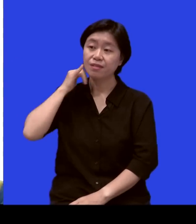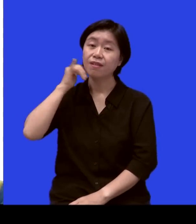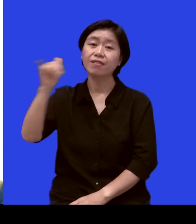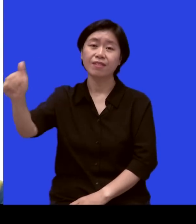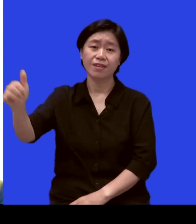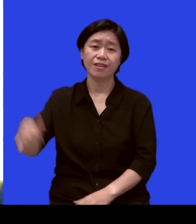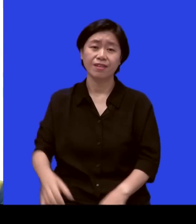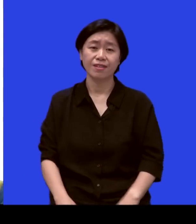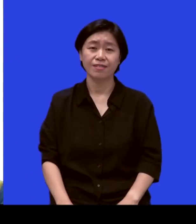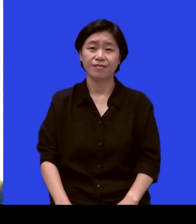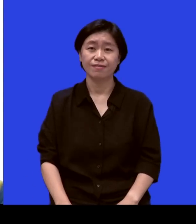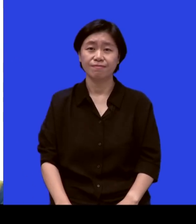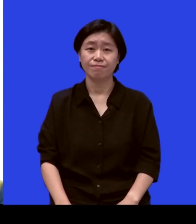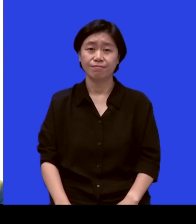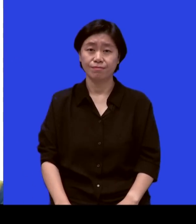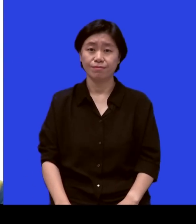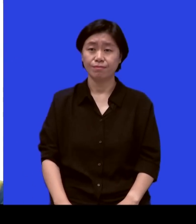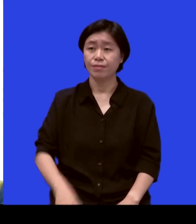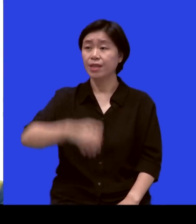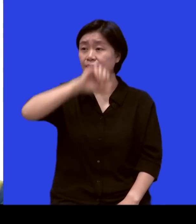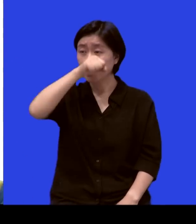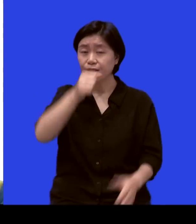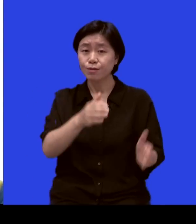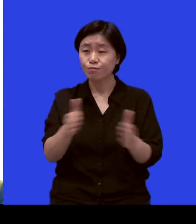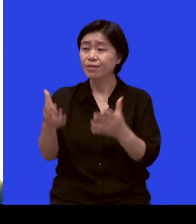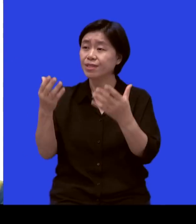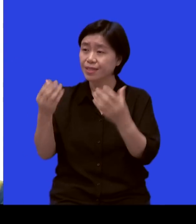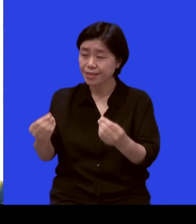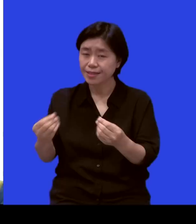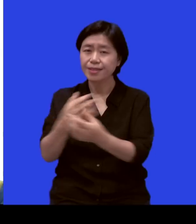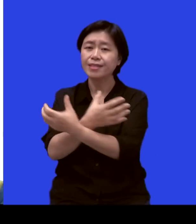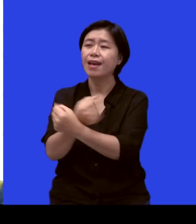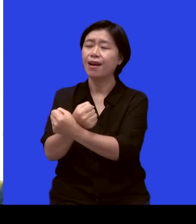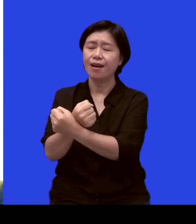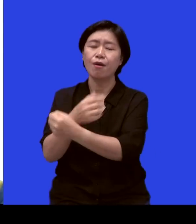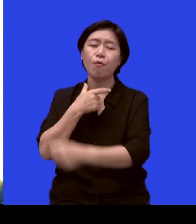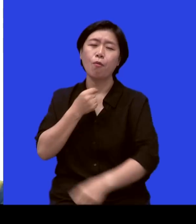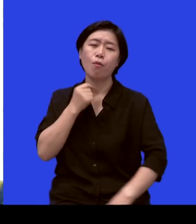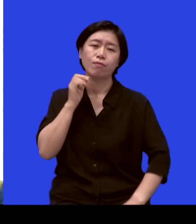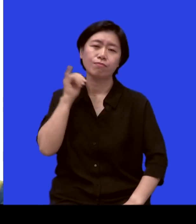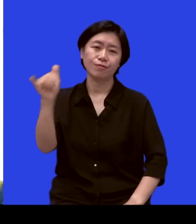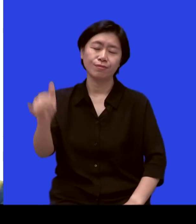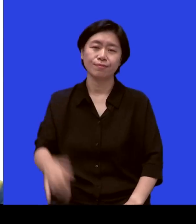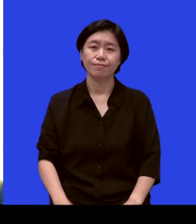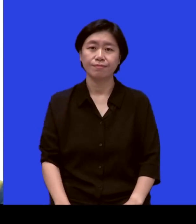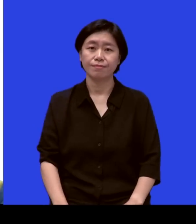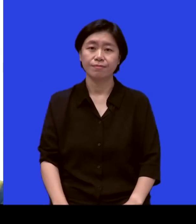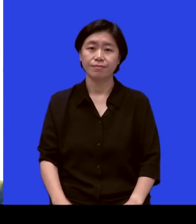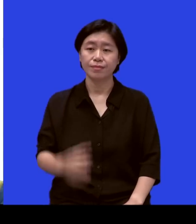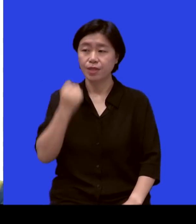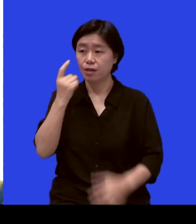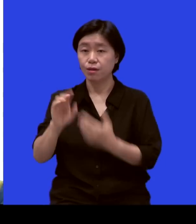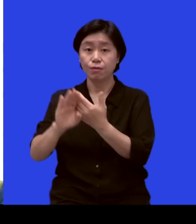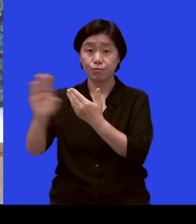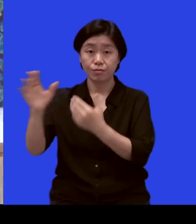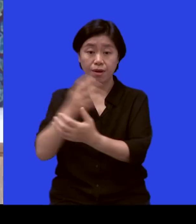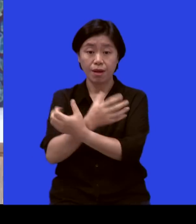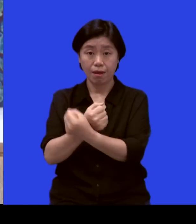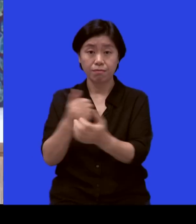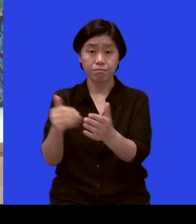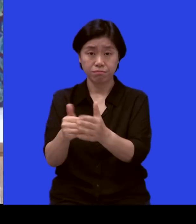우리가 못 한다고 그랬거든요. 준비됐으니까 하자. 그래가지고 3주 만에 지나고 4주차 되면서 계약해가지고 시작을 한